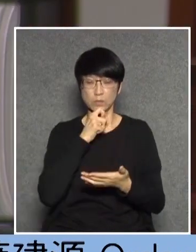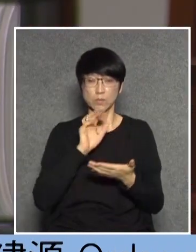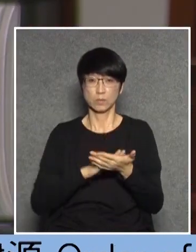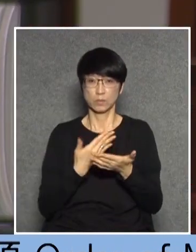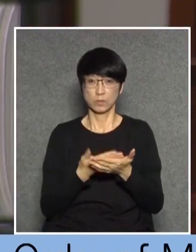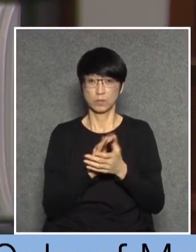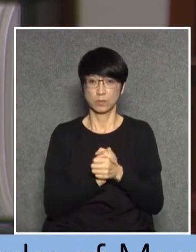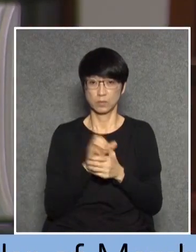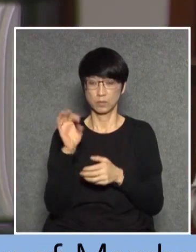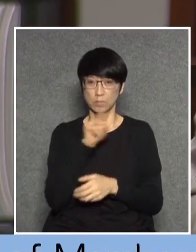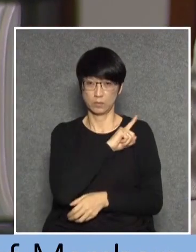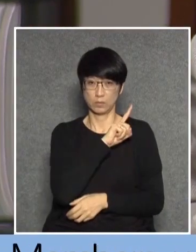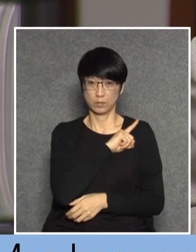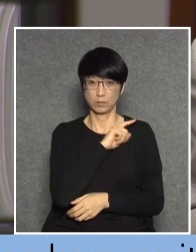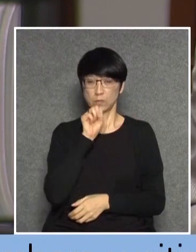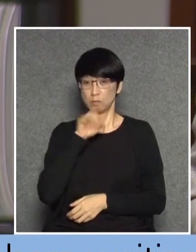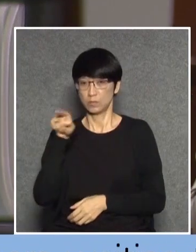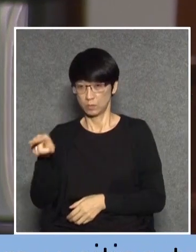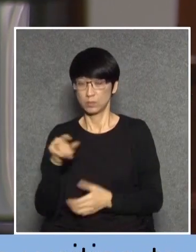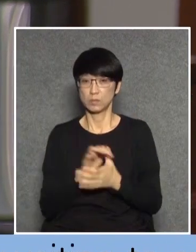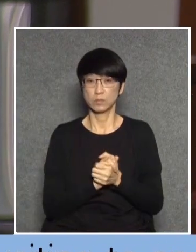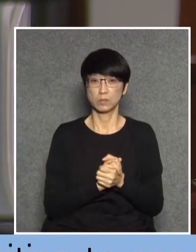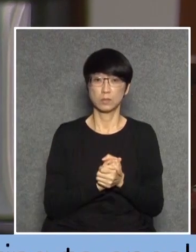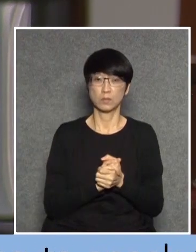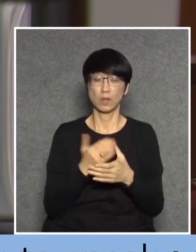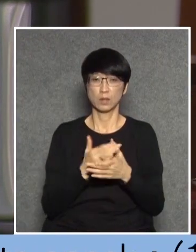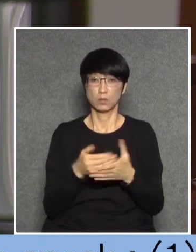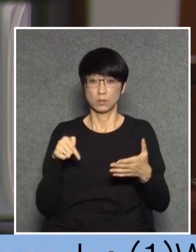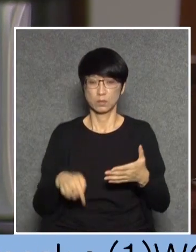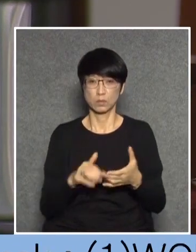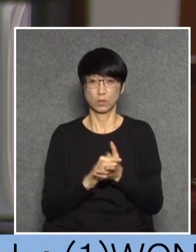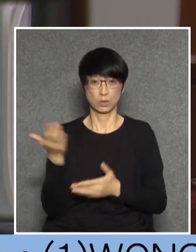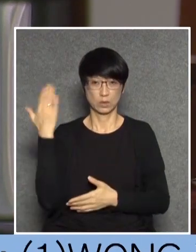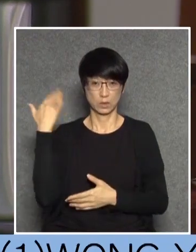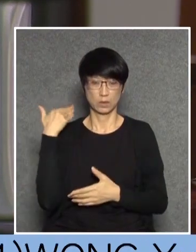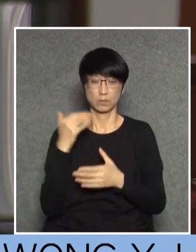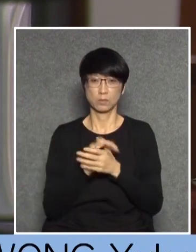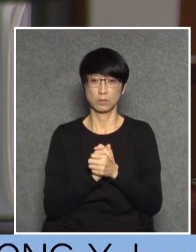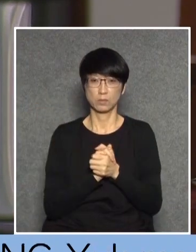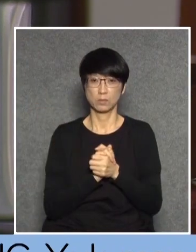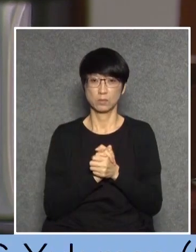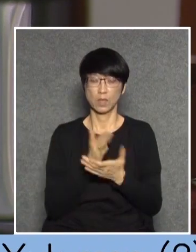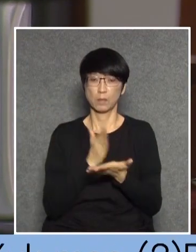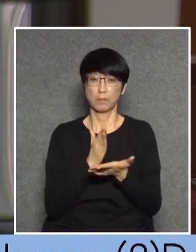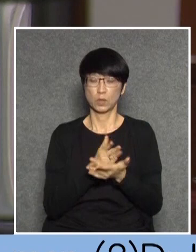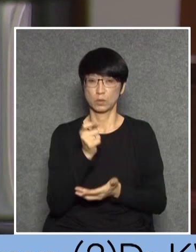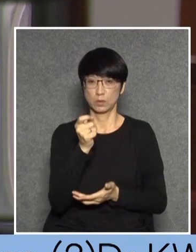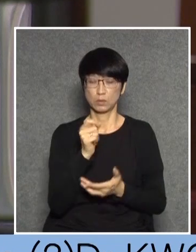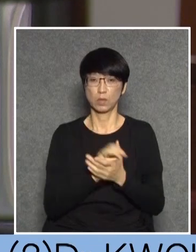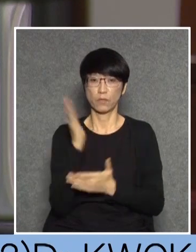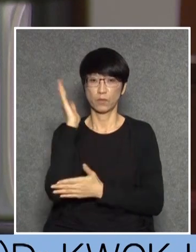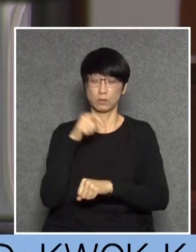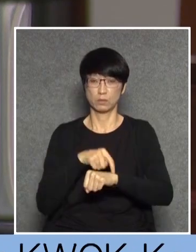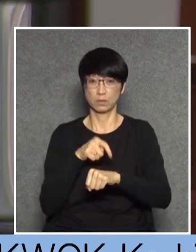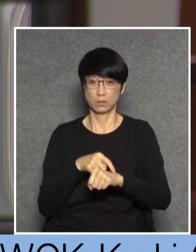會講下自己嗰啲，又講下人哋嗰啲啦。反正即係呢個同過去有少少唔同，就係我哋發言嘅時間相